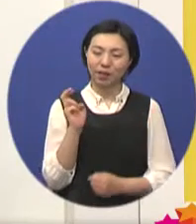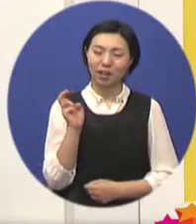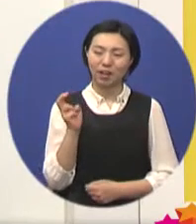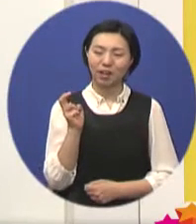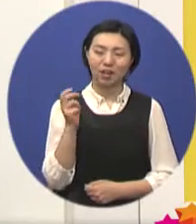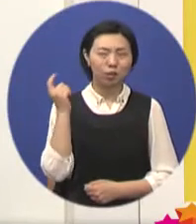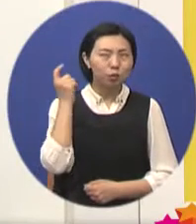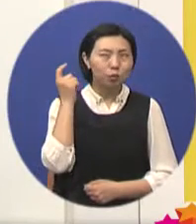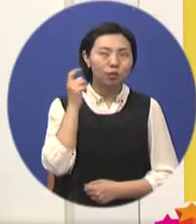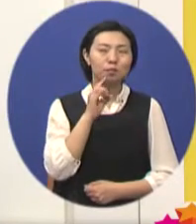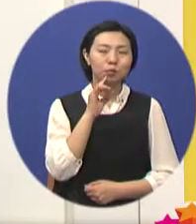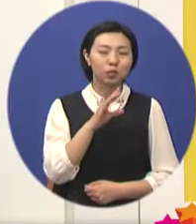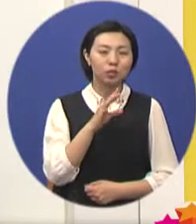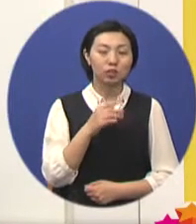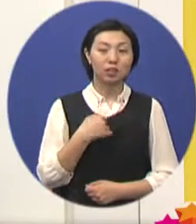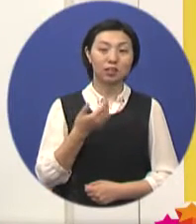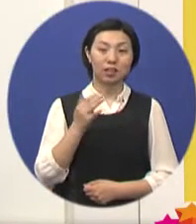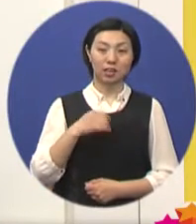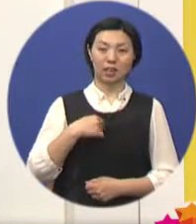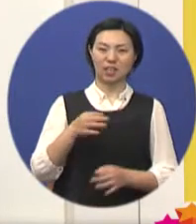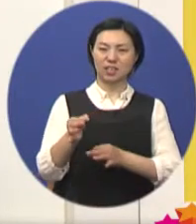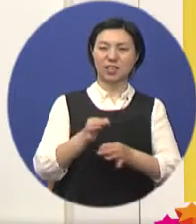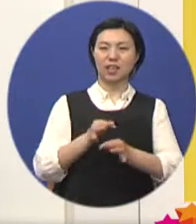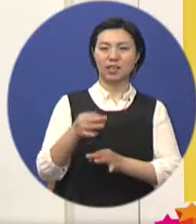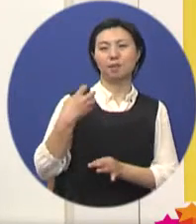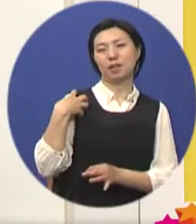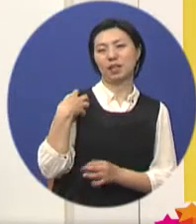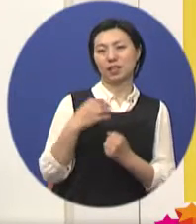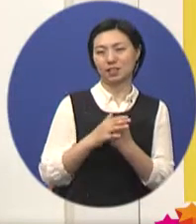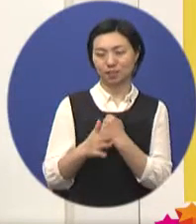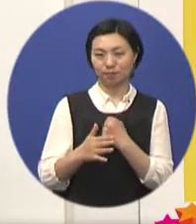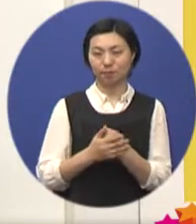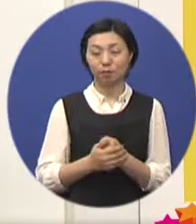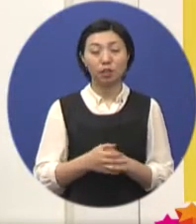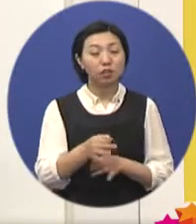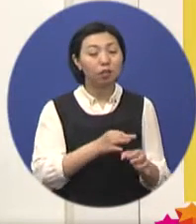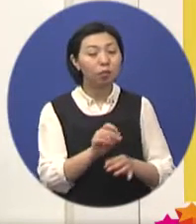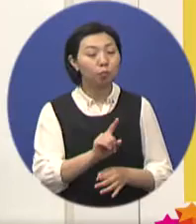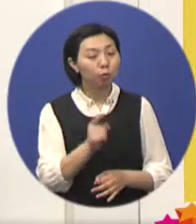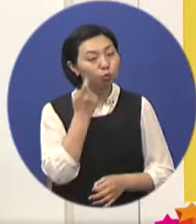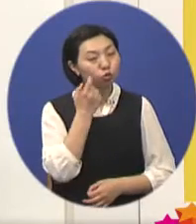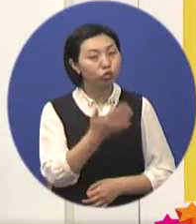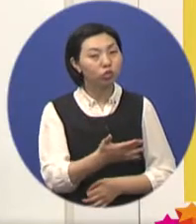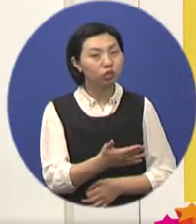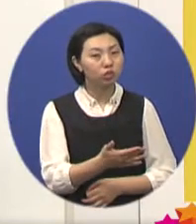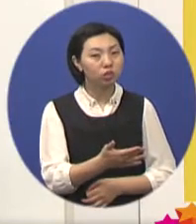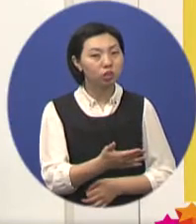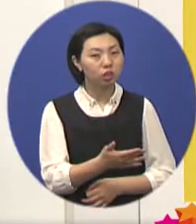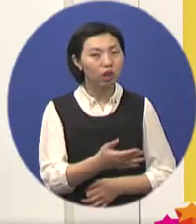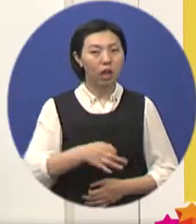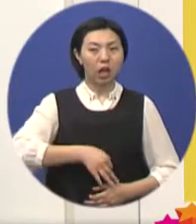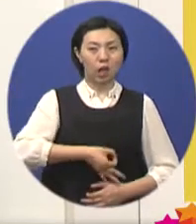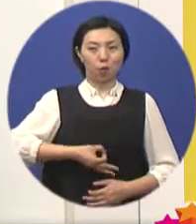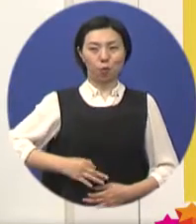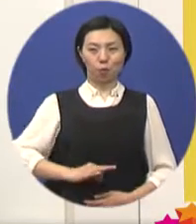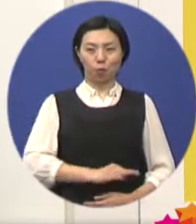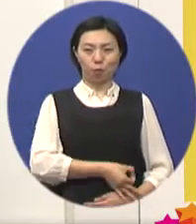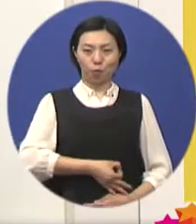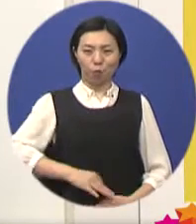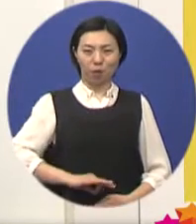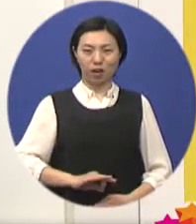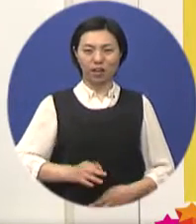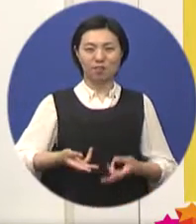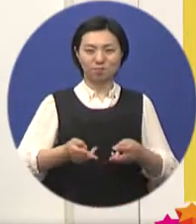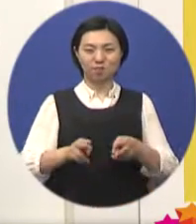네. 저는 그냥 장사를 하고 있어갖고. 아, 무슨 장사 하세요? 예? 무슨 장사? 곱창 장사. 곱창 장사,